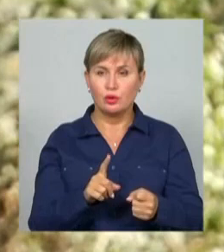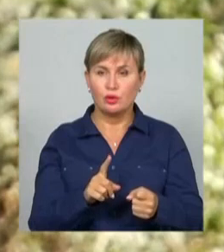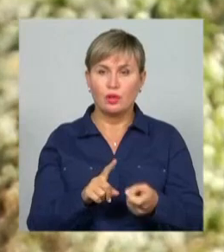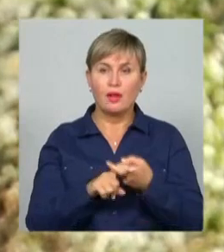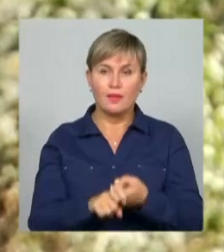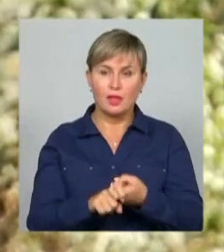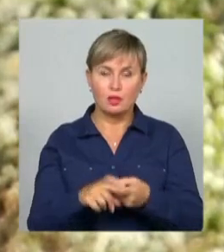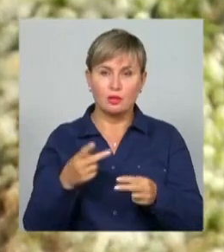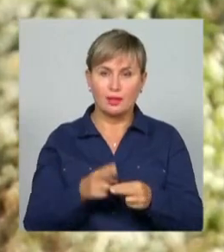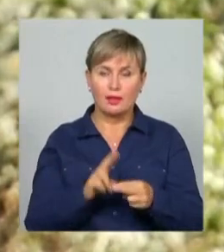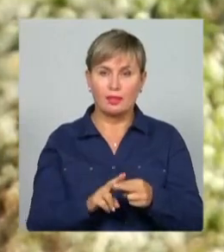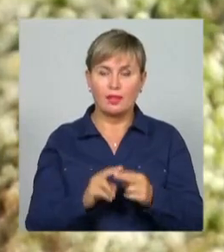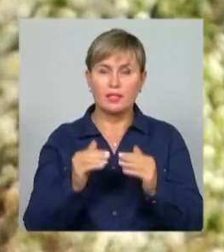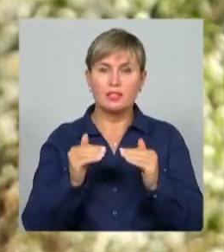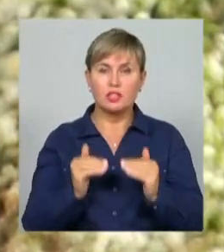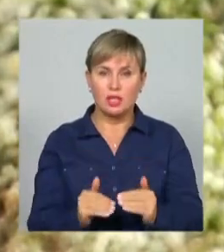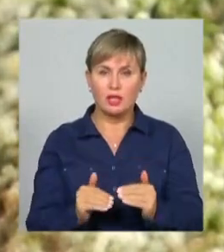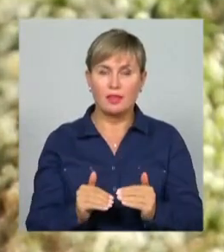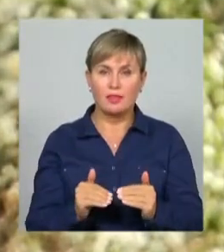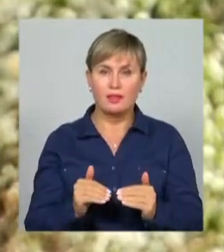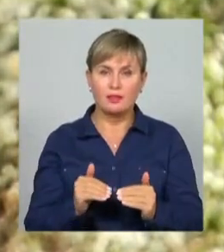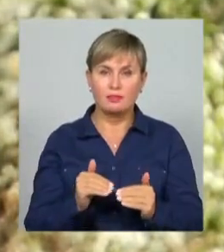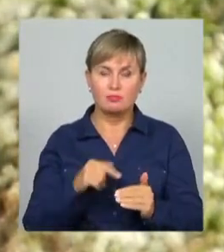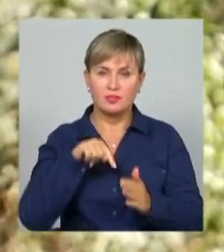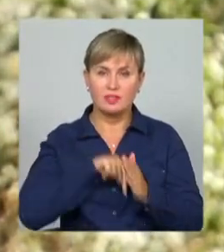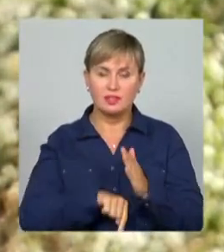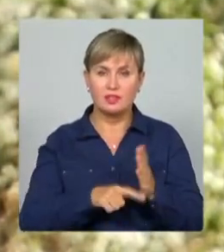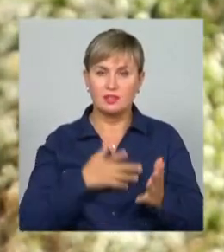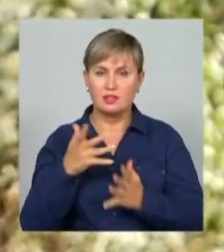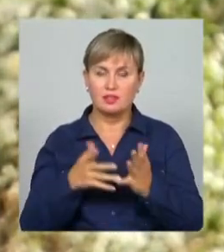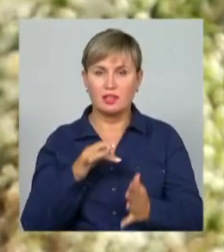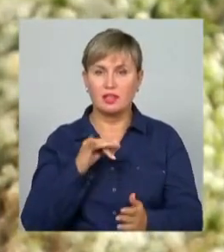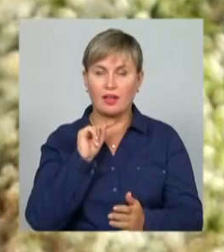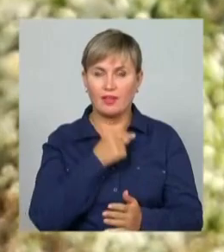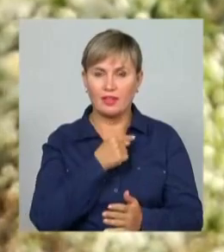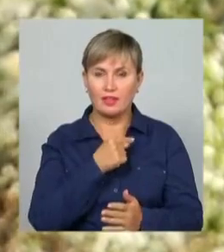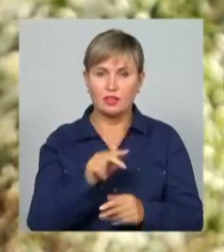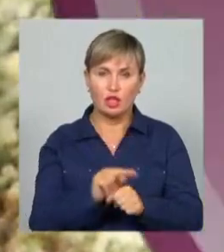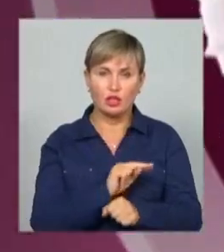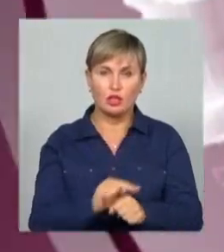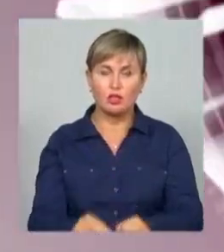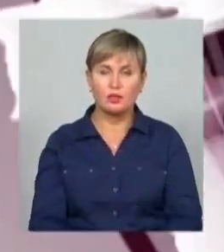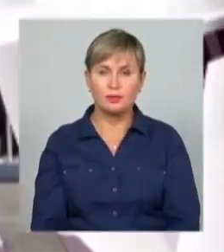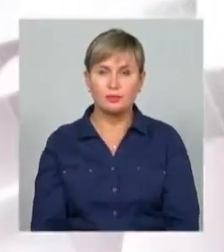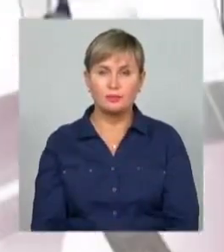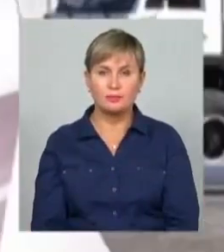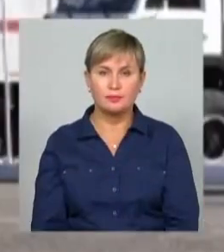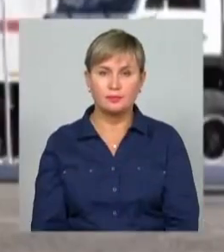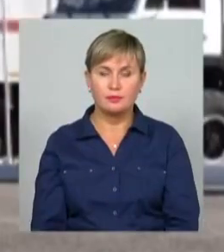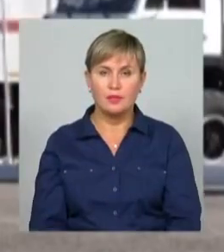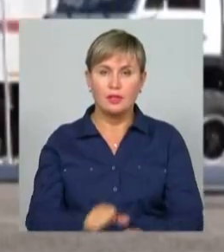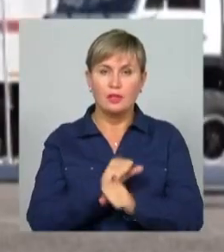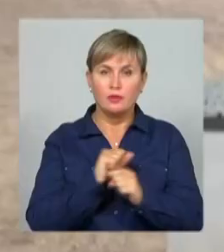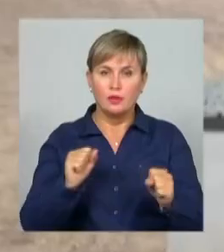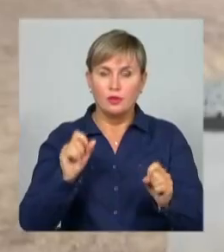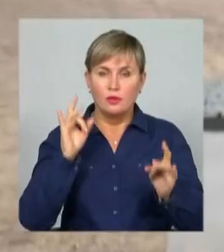вирус это снижает диагностический потенциал и снижает эффективность лечения. Взрывы,